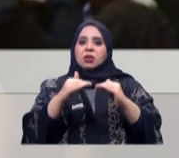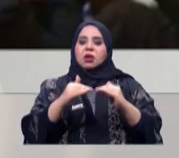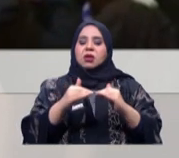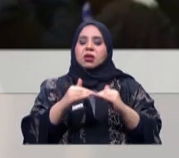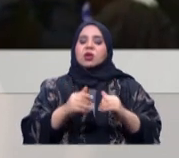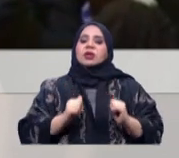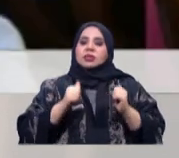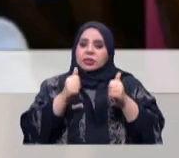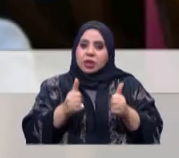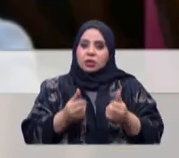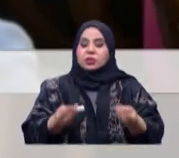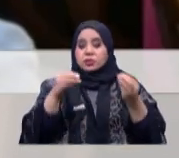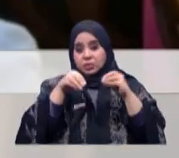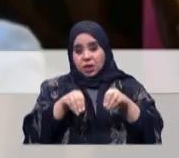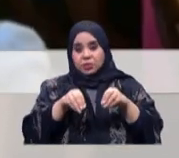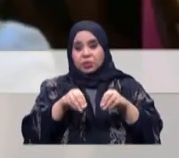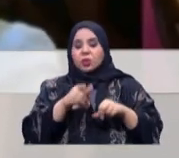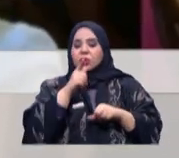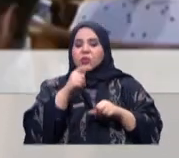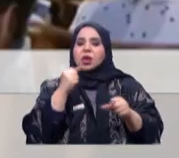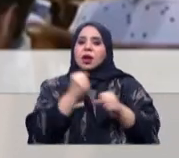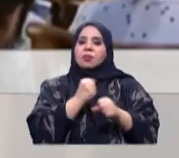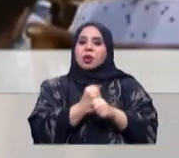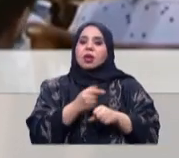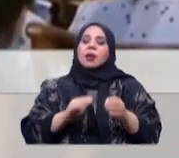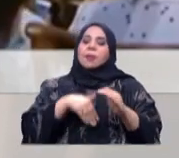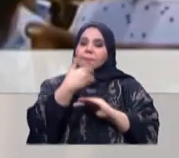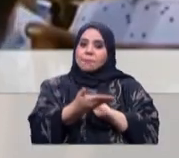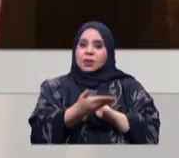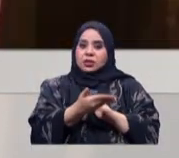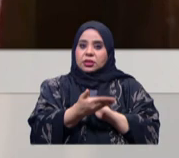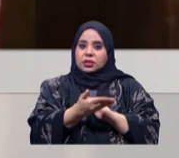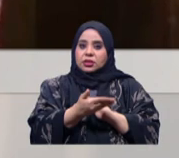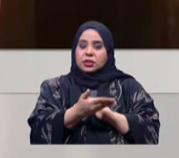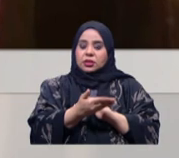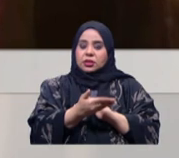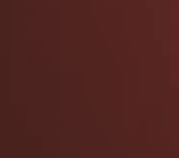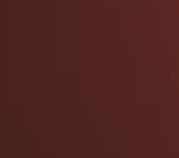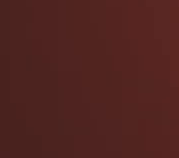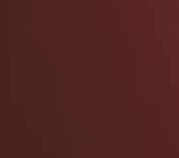السعي في يعني ممارسات لا تنم أبدا عن حسن الجوار.